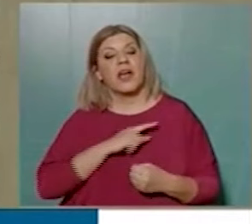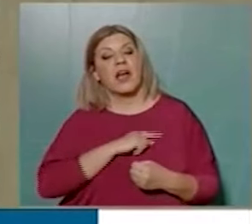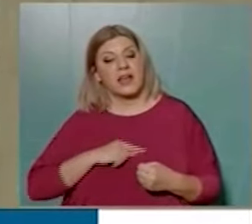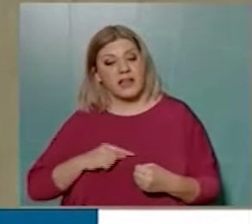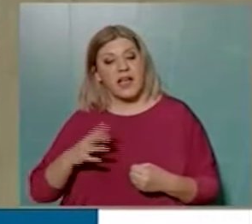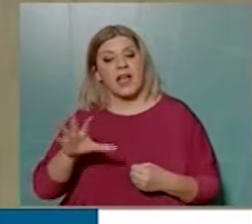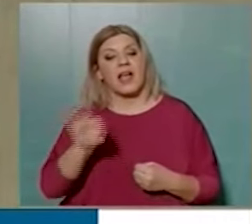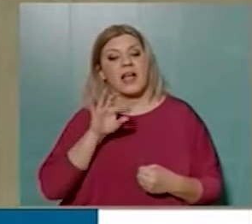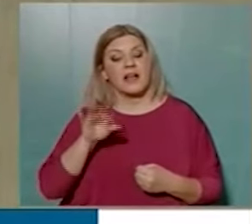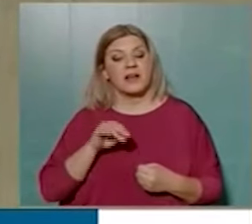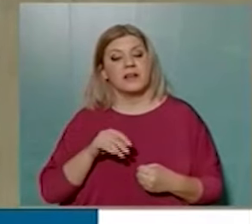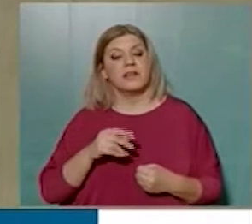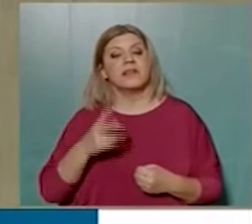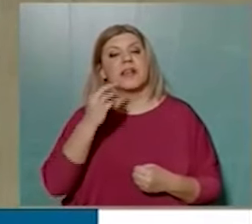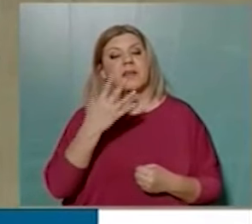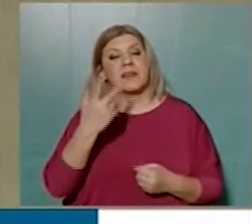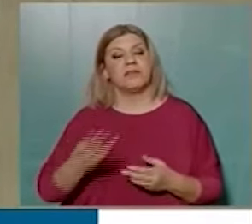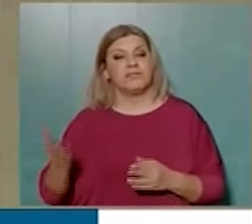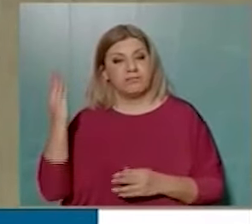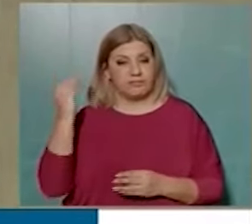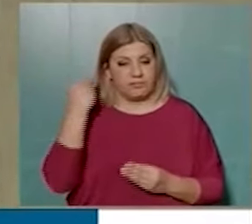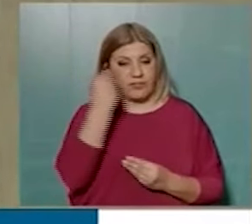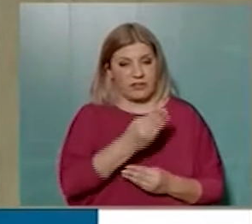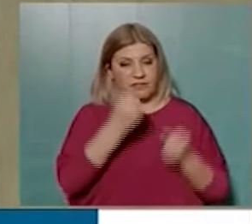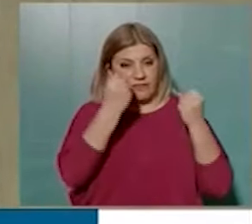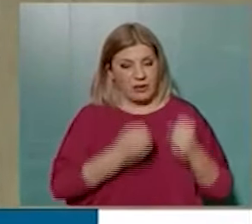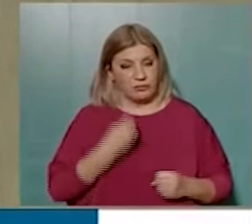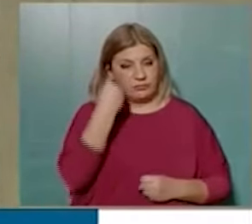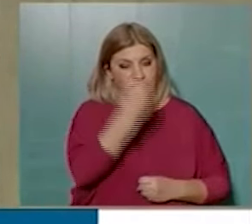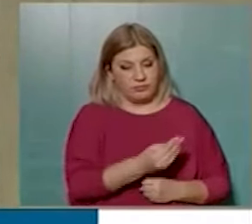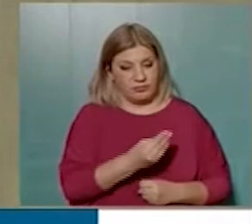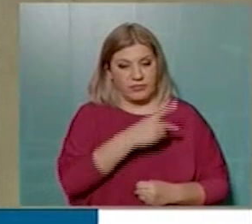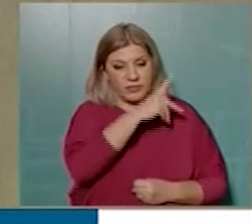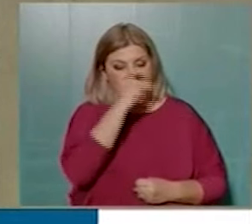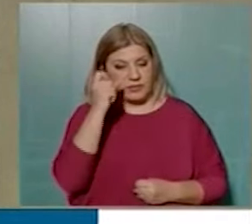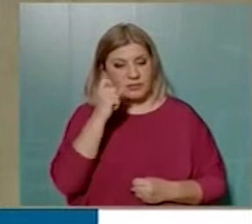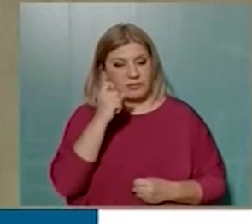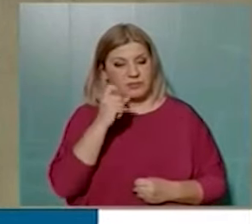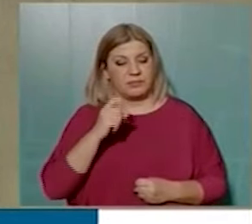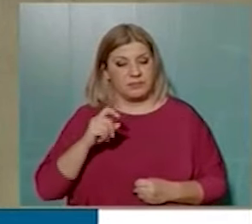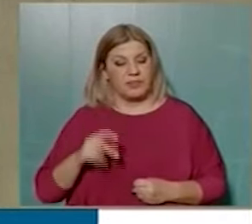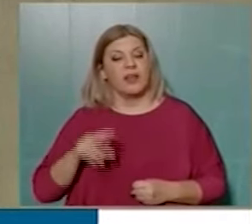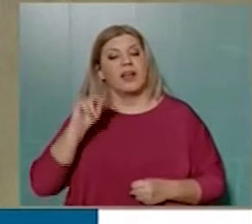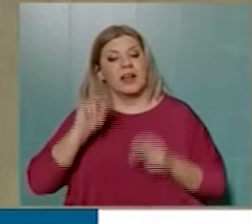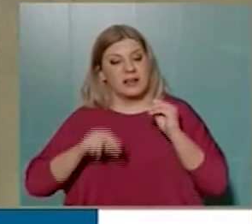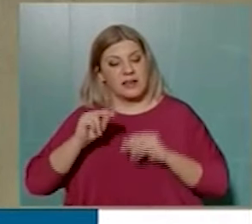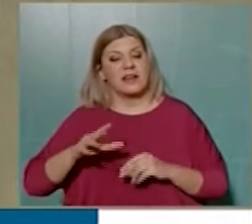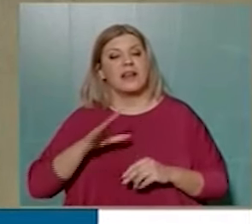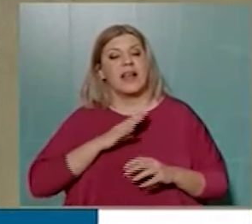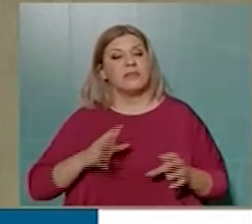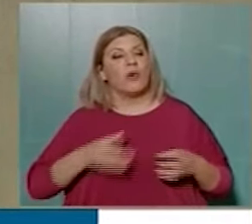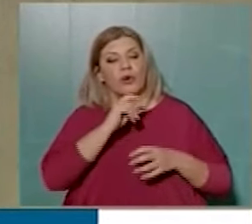επιλέγει να τον χαρατσώνει κατά 35% επιπλέον στην πρώτη δυσκολία συμπαραστάτη του θα έχει τους εκλεγμένους με τη λαϊκή